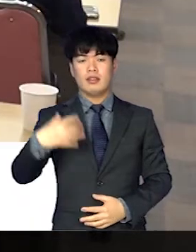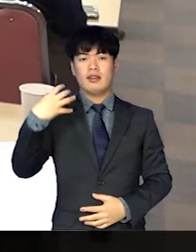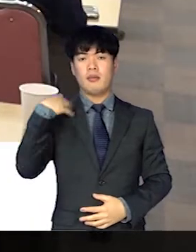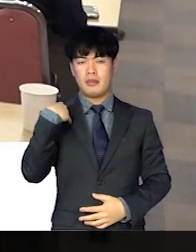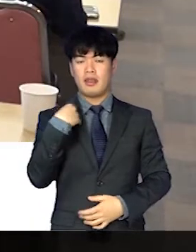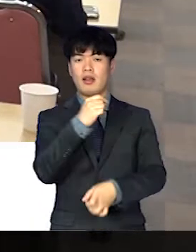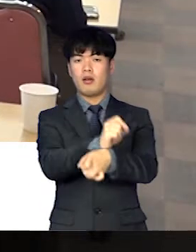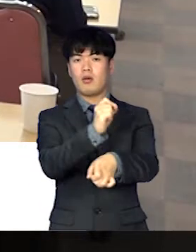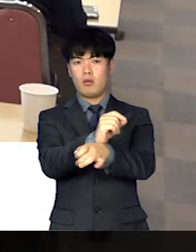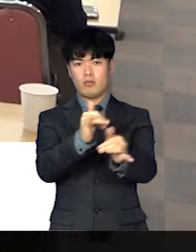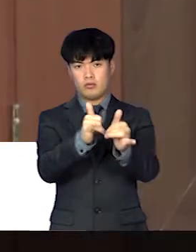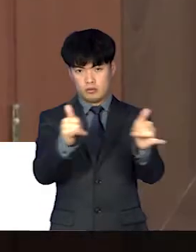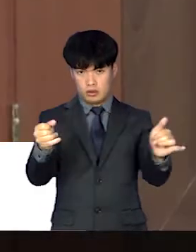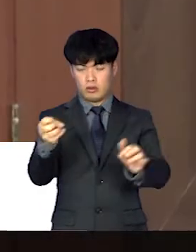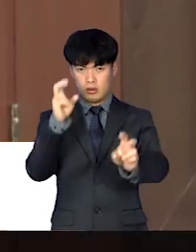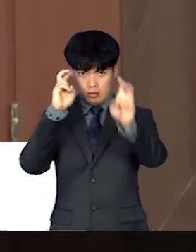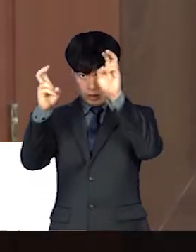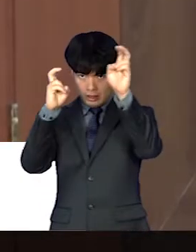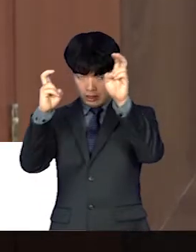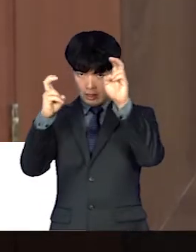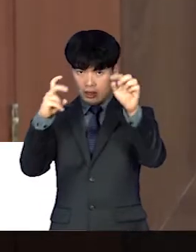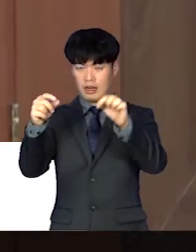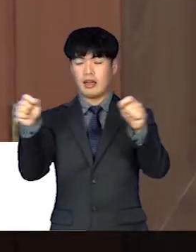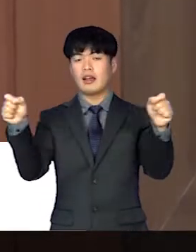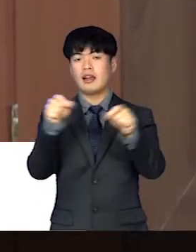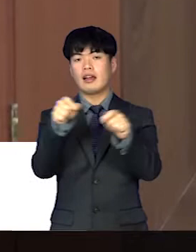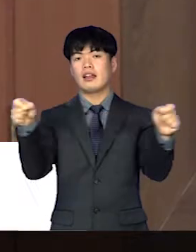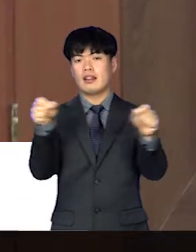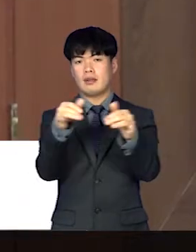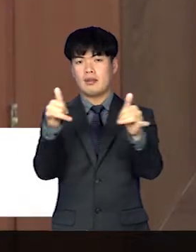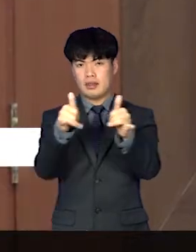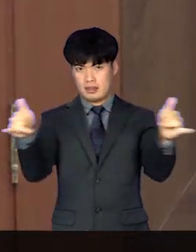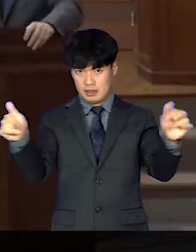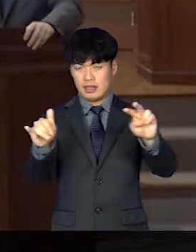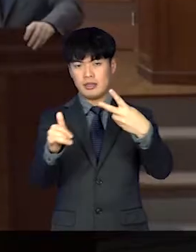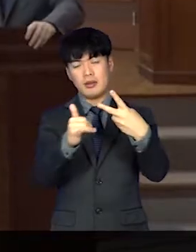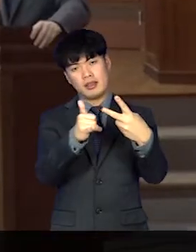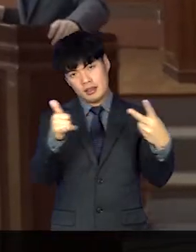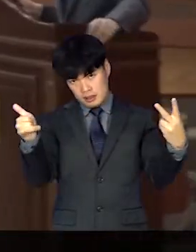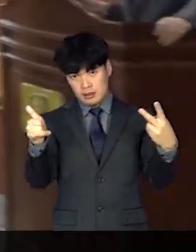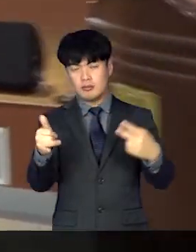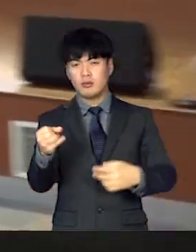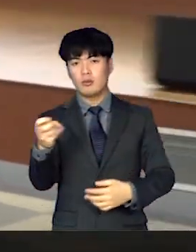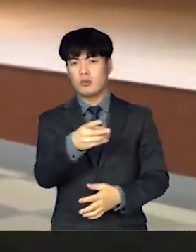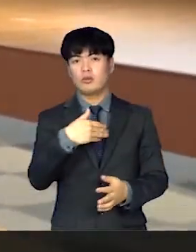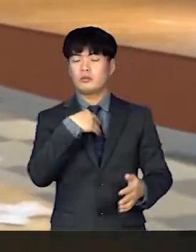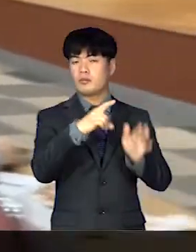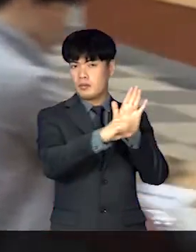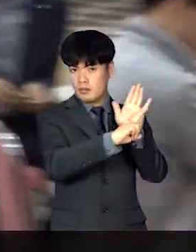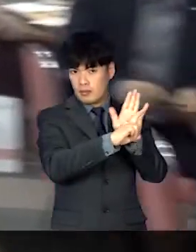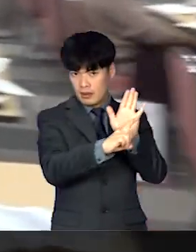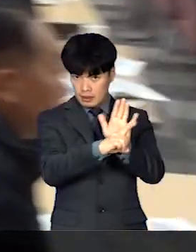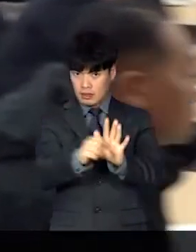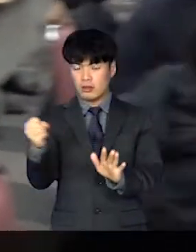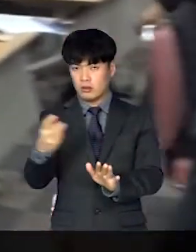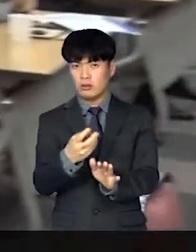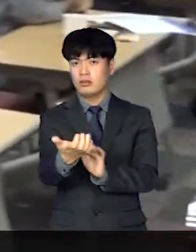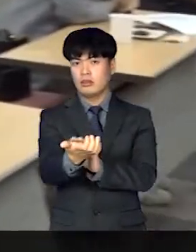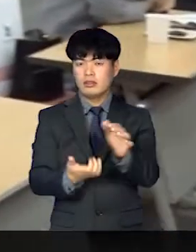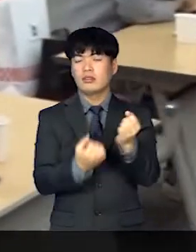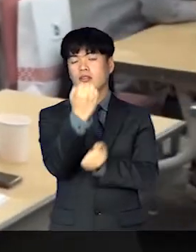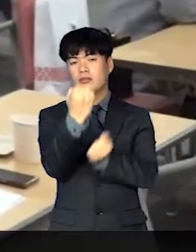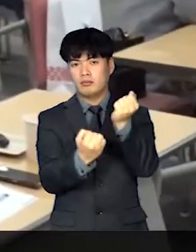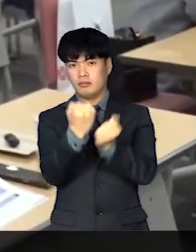설명회에는 사업 담당 공무원과 기업 인사 담당자 200여 명이 참석한 가운데 사업 지원 내용과 신청 방법 등의 사전